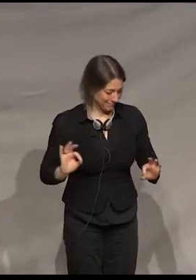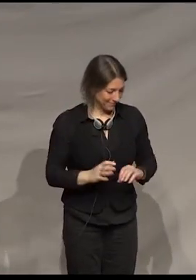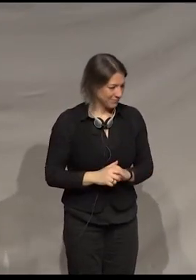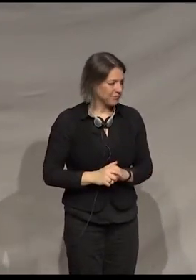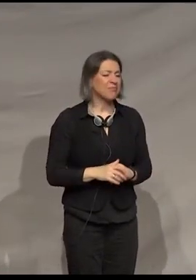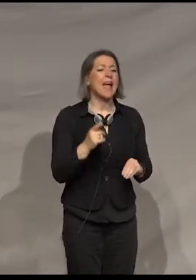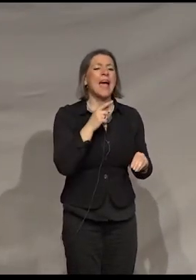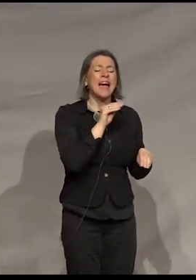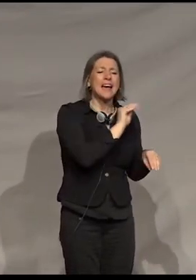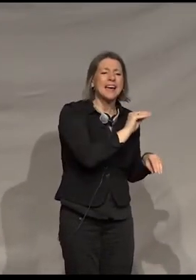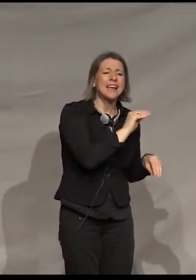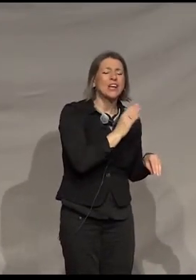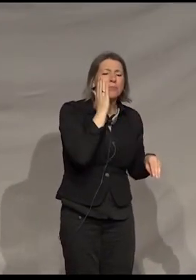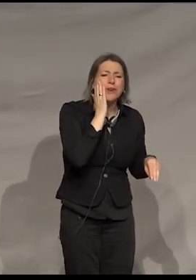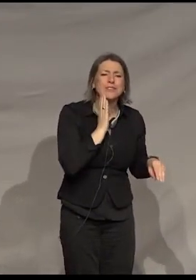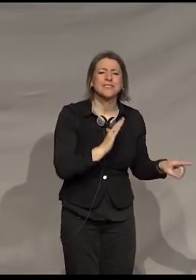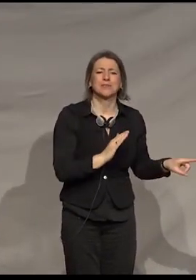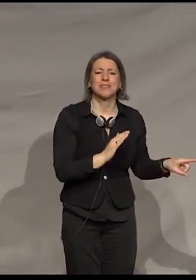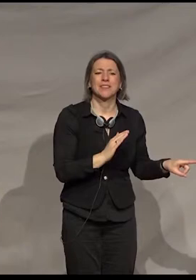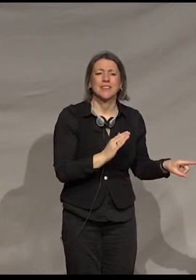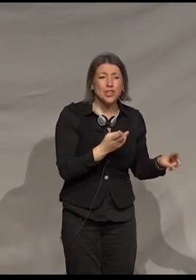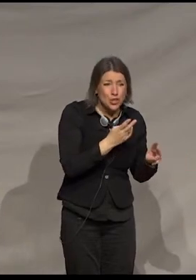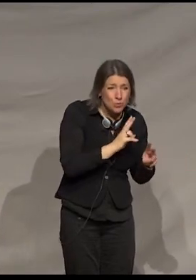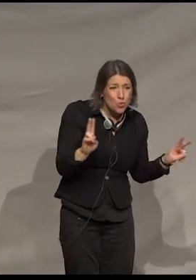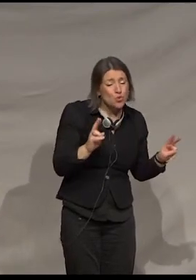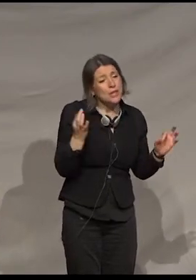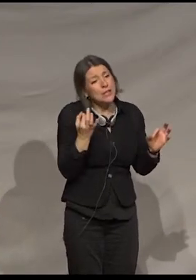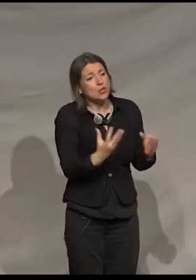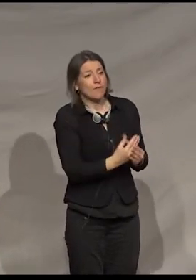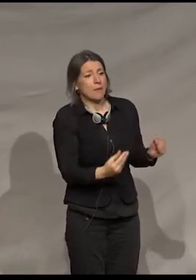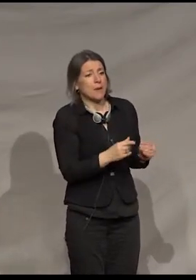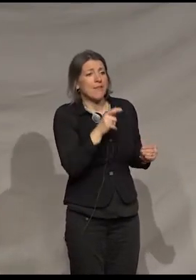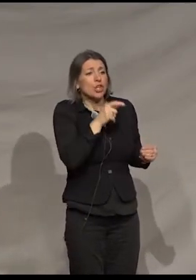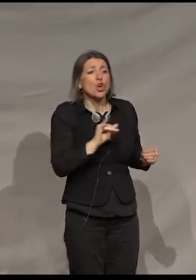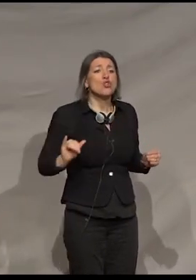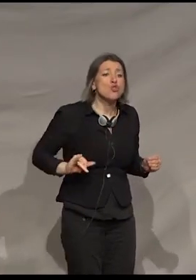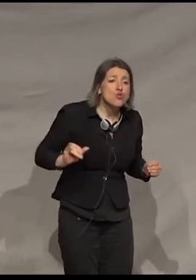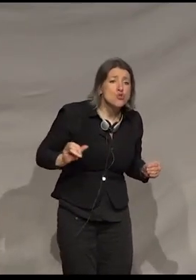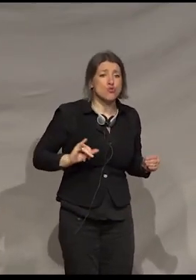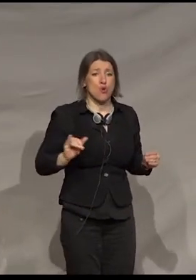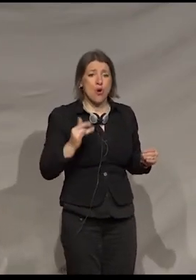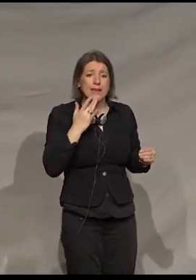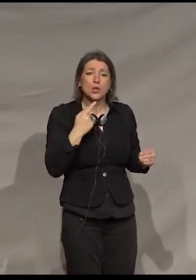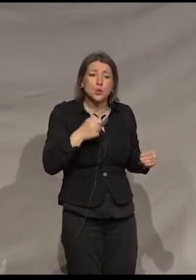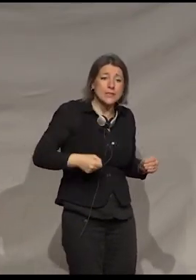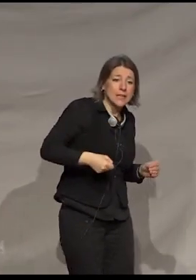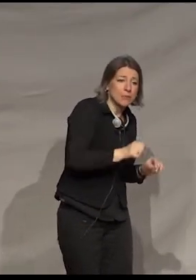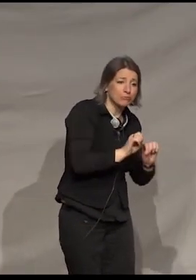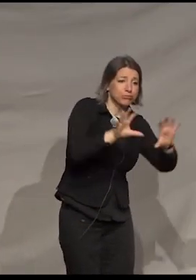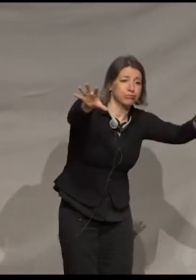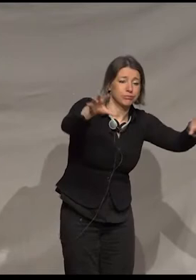Jirko, prosím tě, já jsem se chtěl zeptat, mohl bys si o sobě něco říct, představit se, já to zkusím dát co nejblíže k mikrofonu.